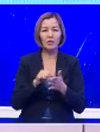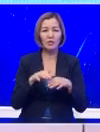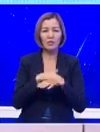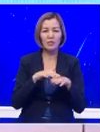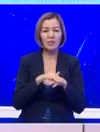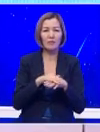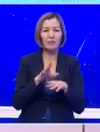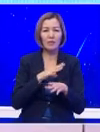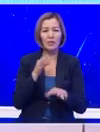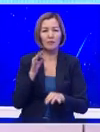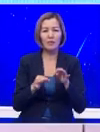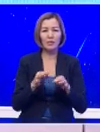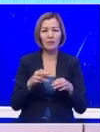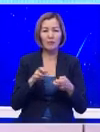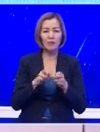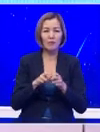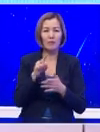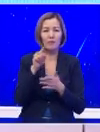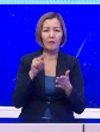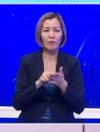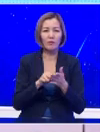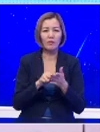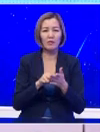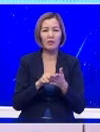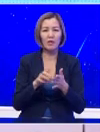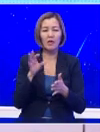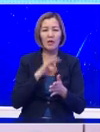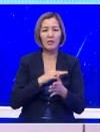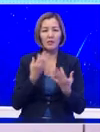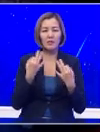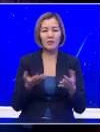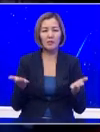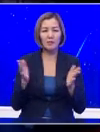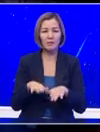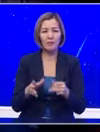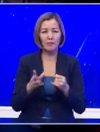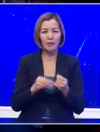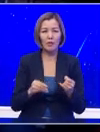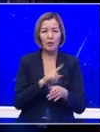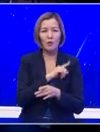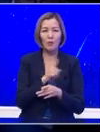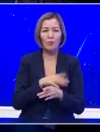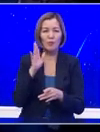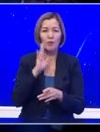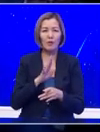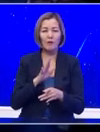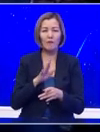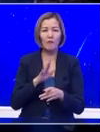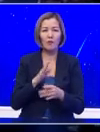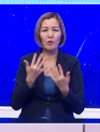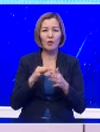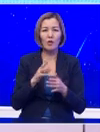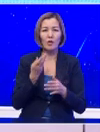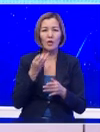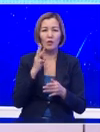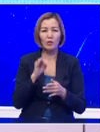жителями региона были обсуждены такие проблемные вопросы, как освоение неиспользуемых земель, укрепление береговой линии в поселках Акши